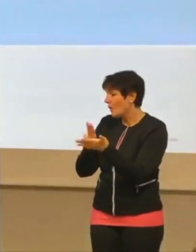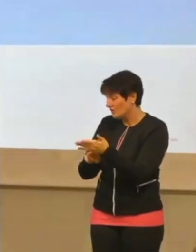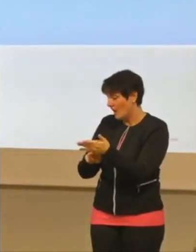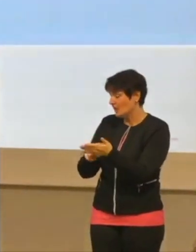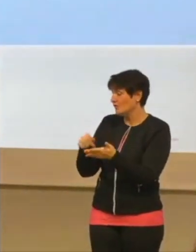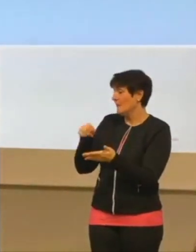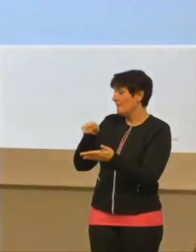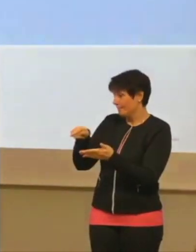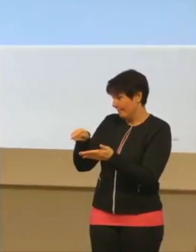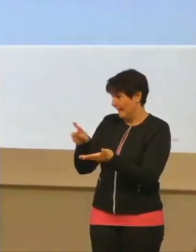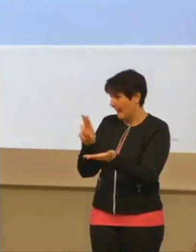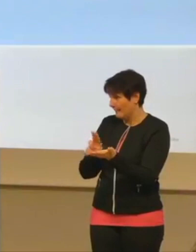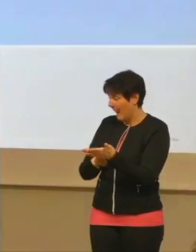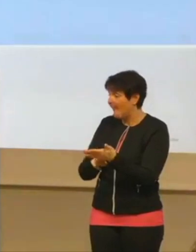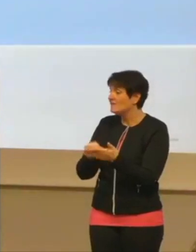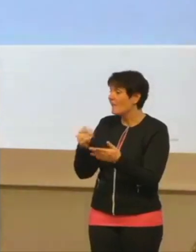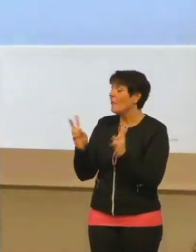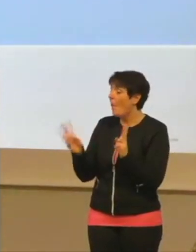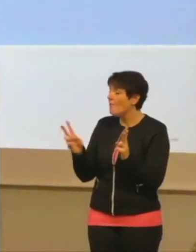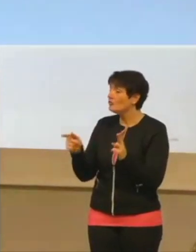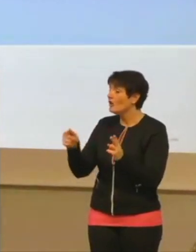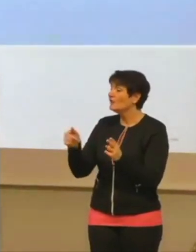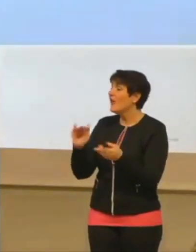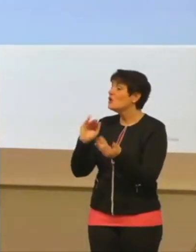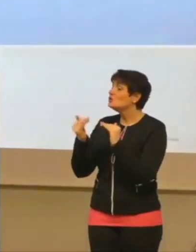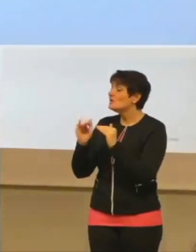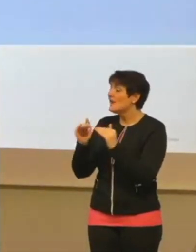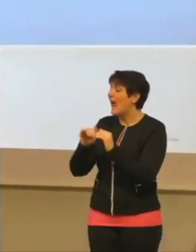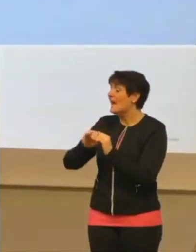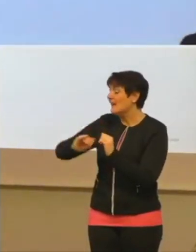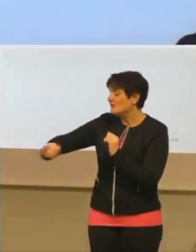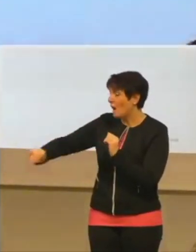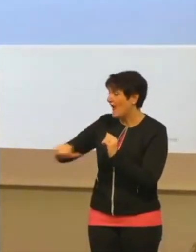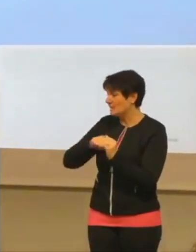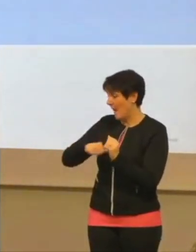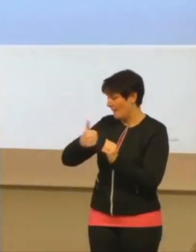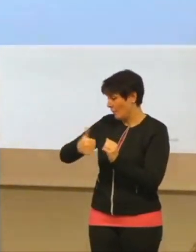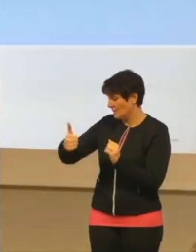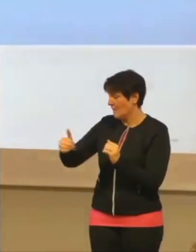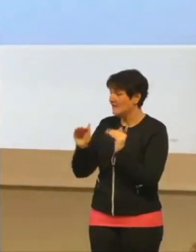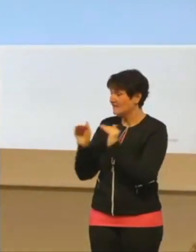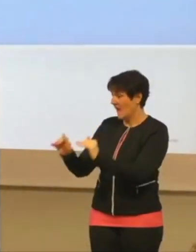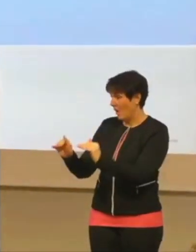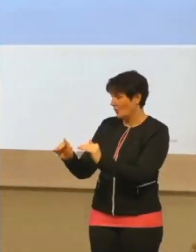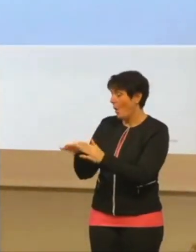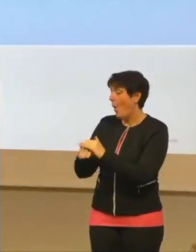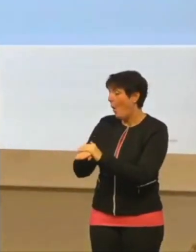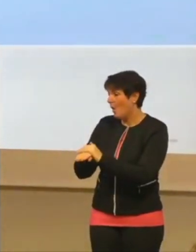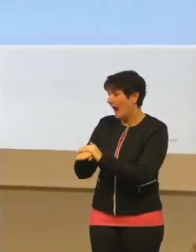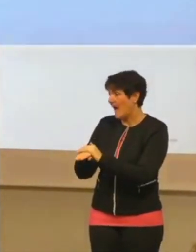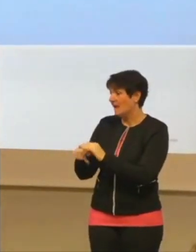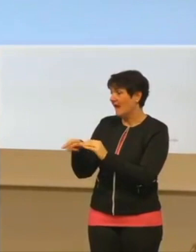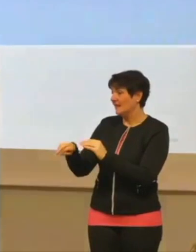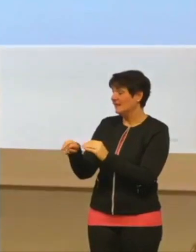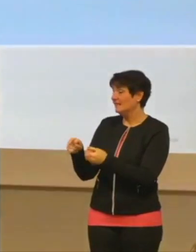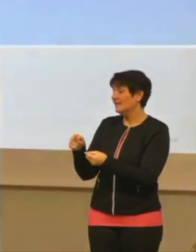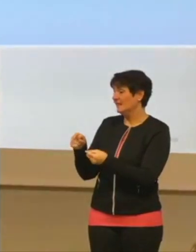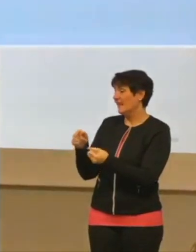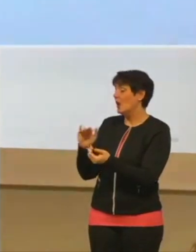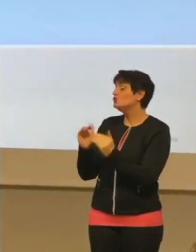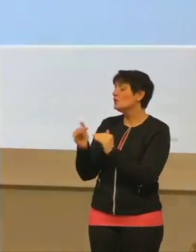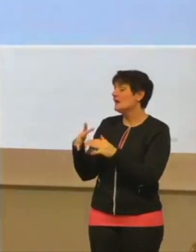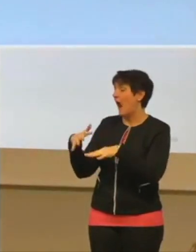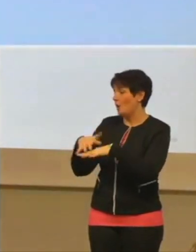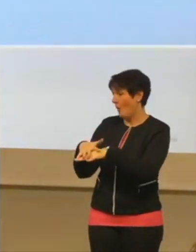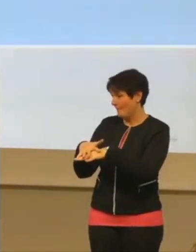teh pravic onemogoča socialno izolacijo posameznika ter zagotavljanje ohranjanja povezave z njegovo socialno